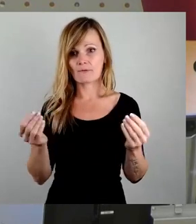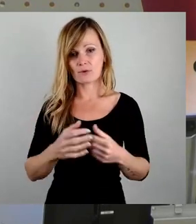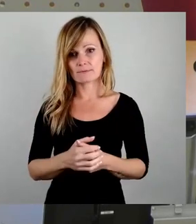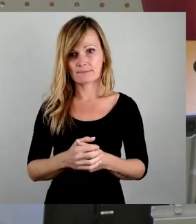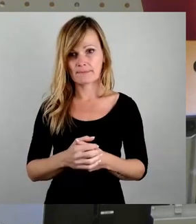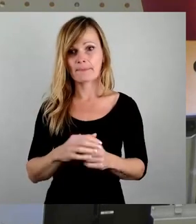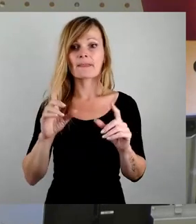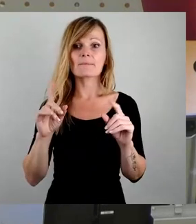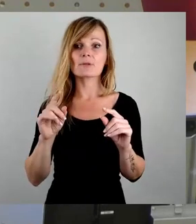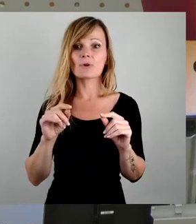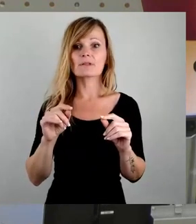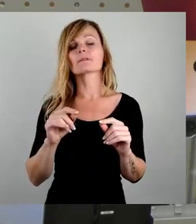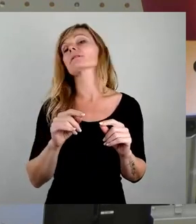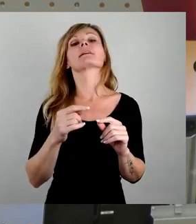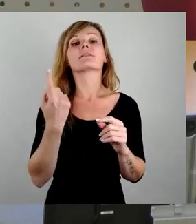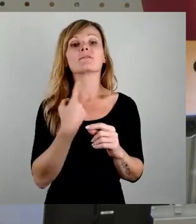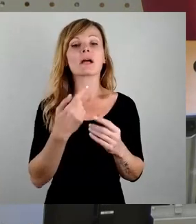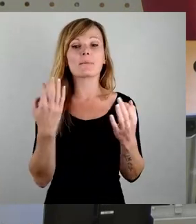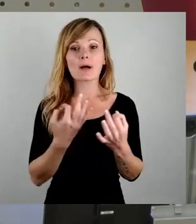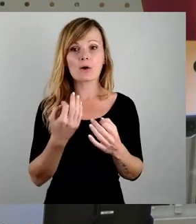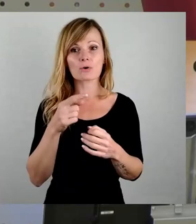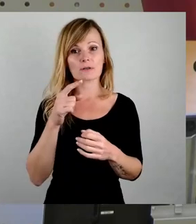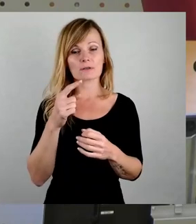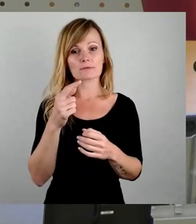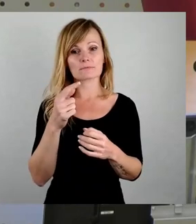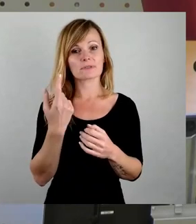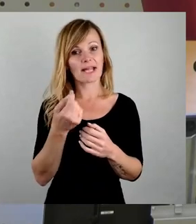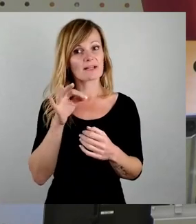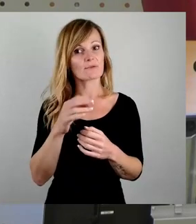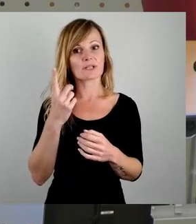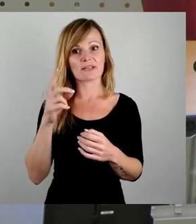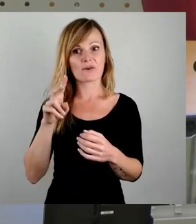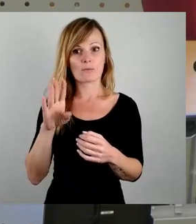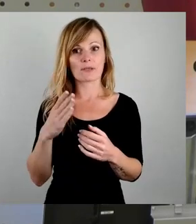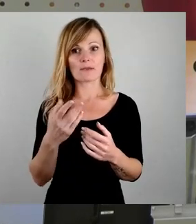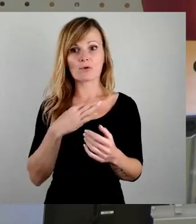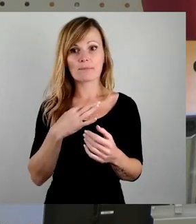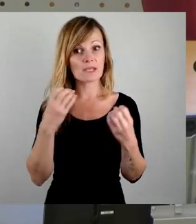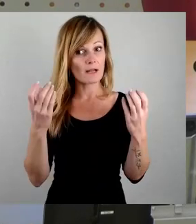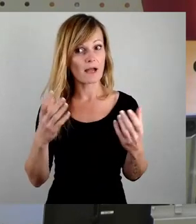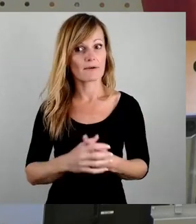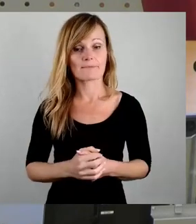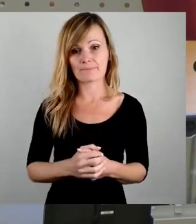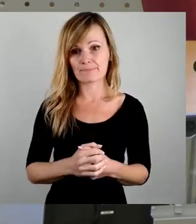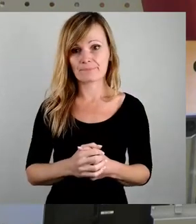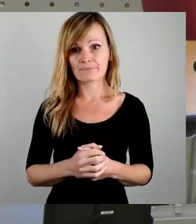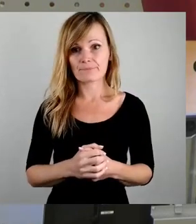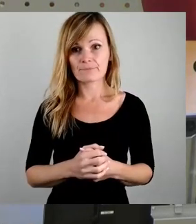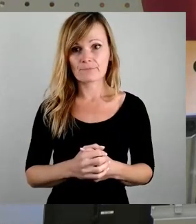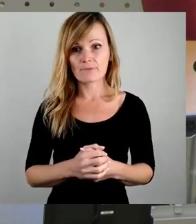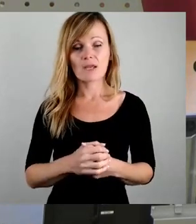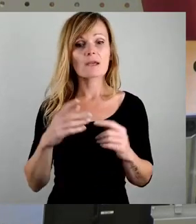brauchen wirklich Geld für die DVB. Das steht für mich außerhalb jeder Frage. Und Kürzungen sind für mich